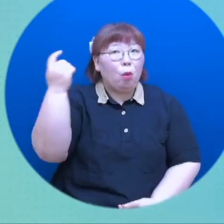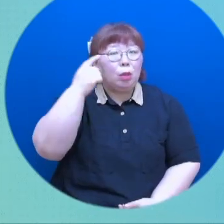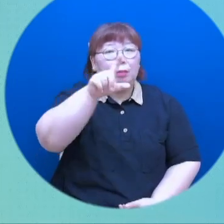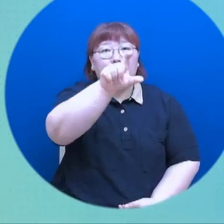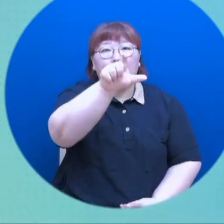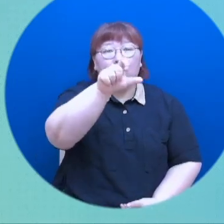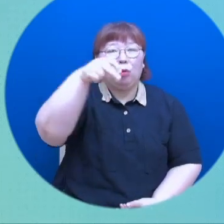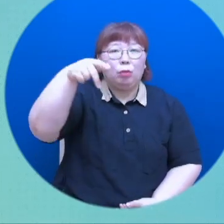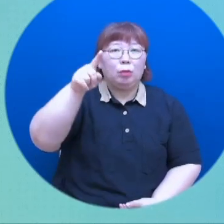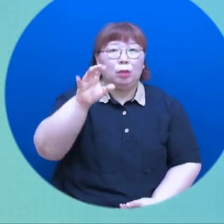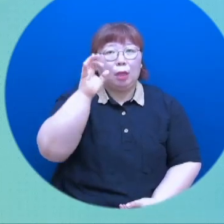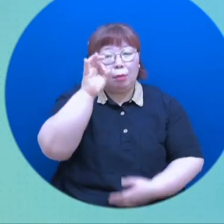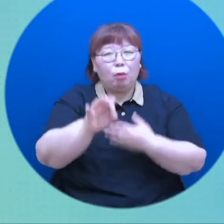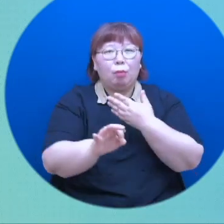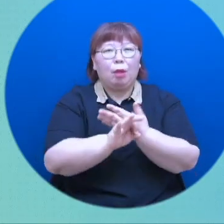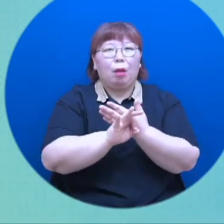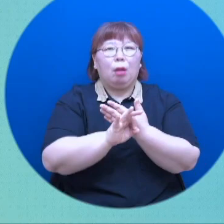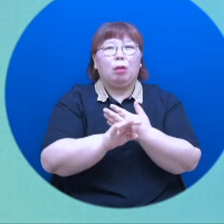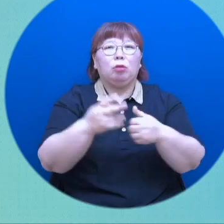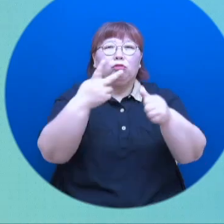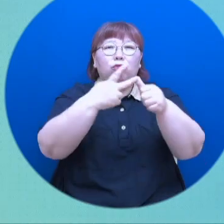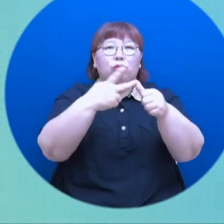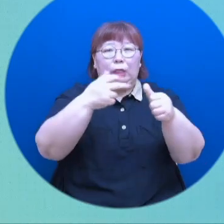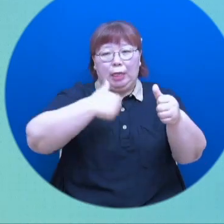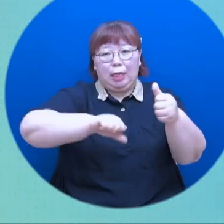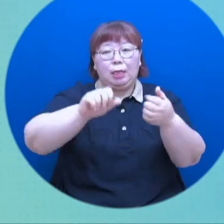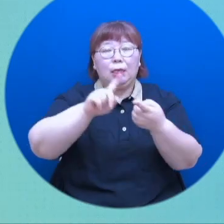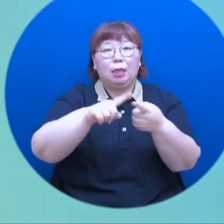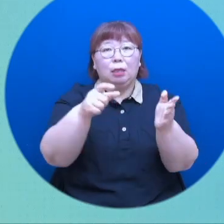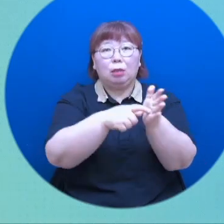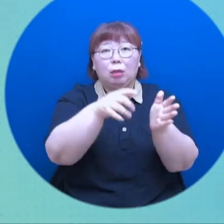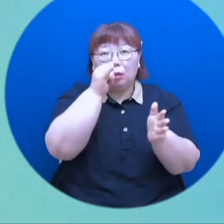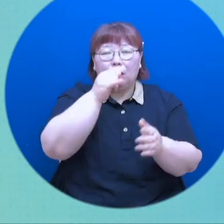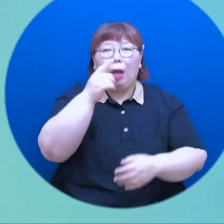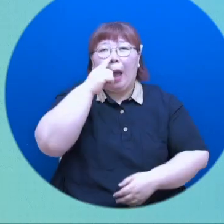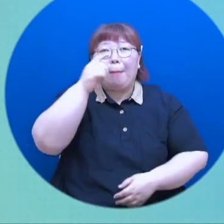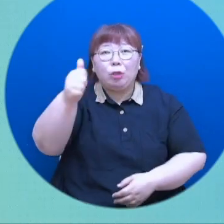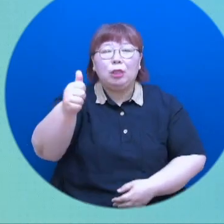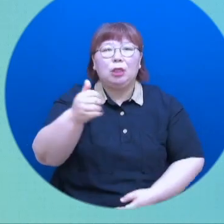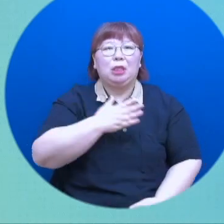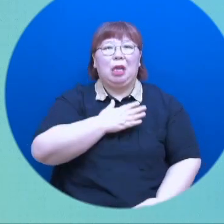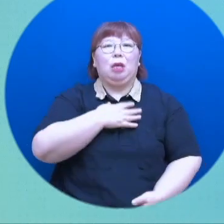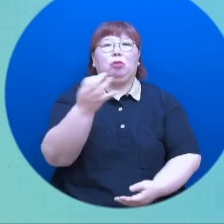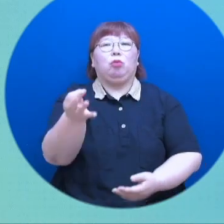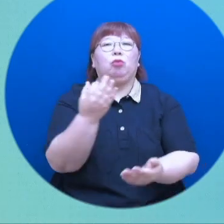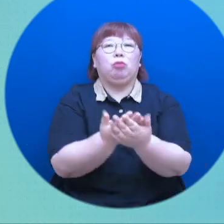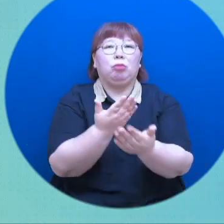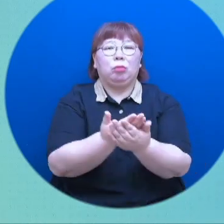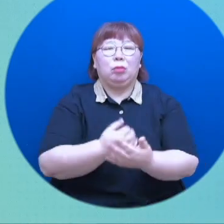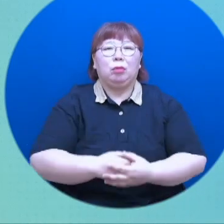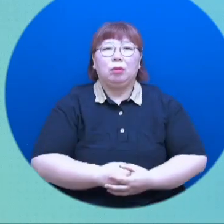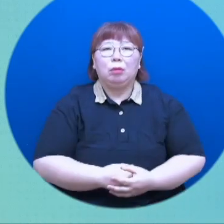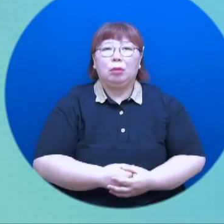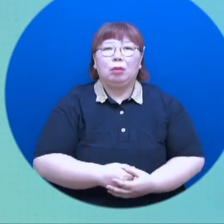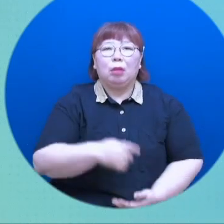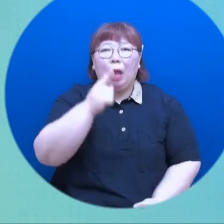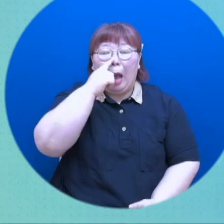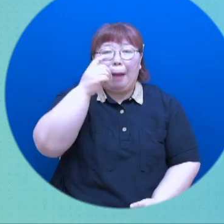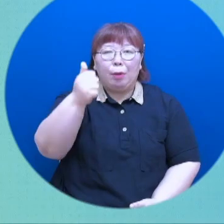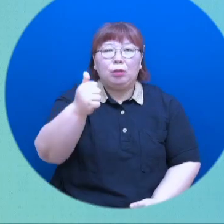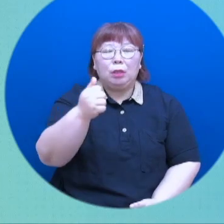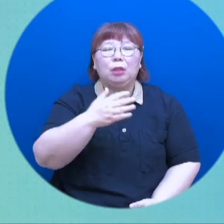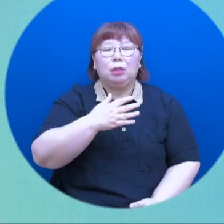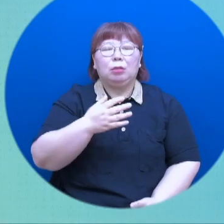관한 말씀을 잘 압니다. 아버지에게 말하지요. 유산 주십시오. 아버지는 유산을